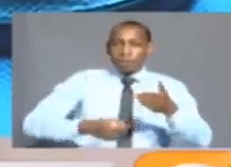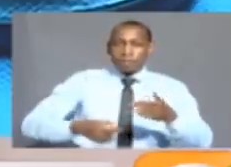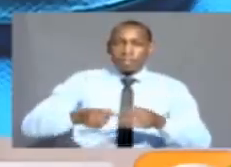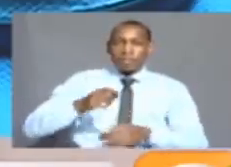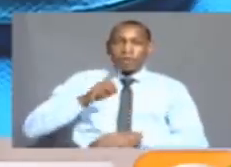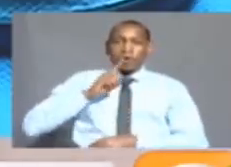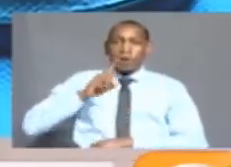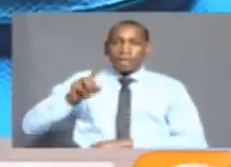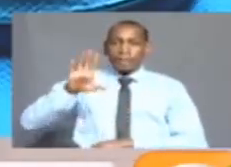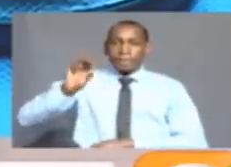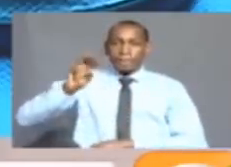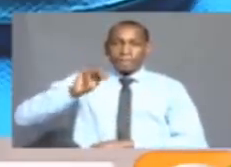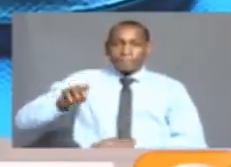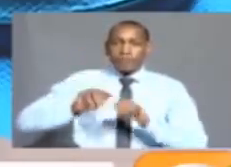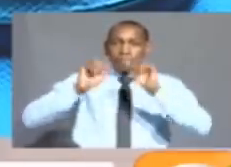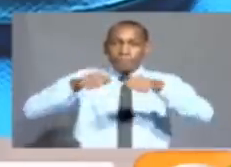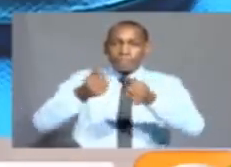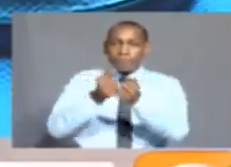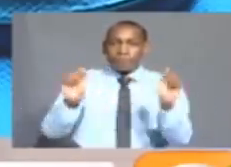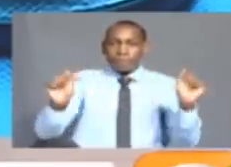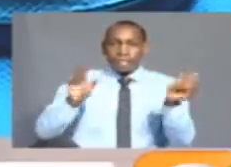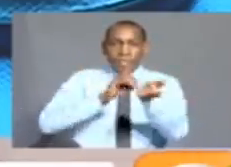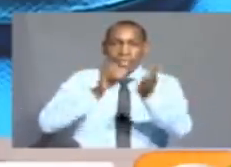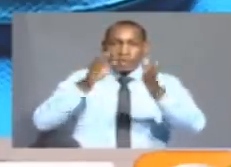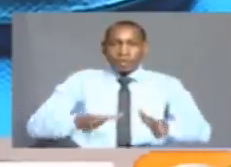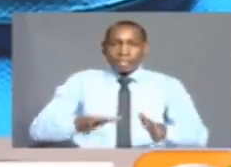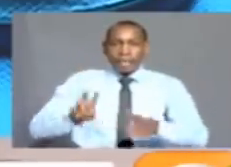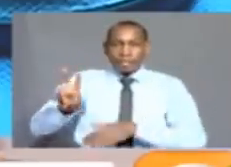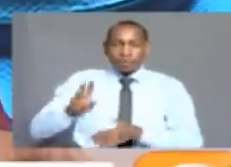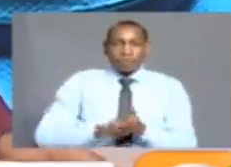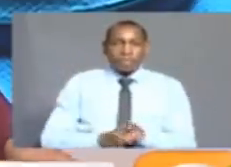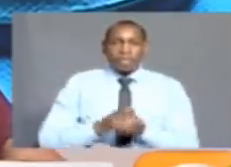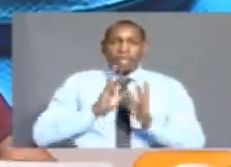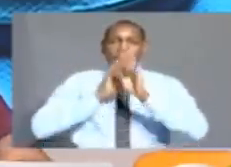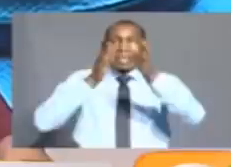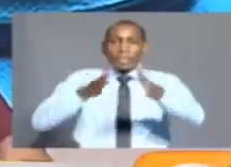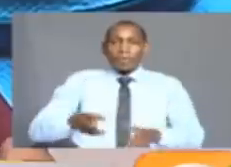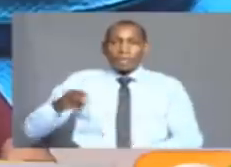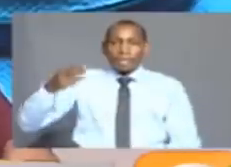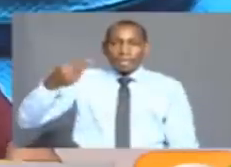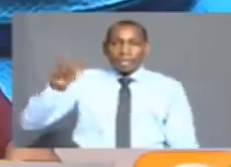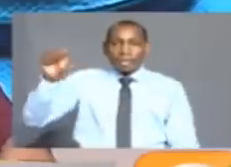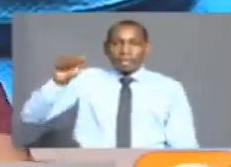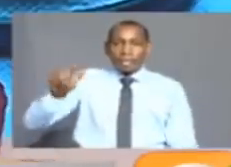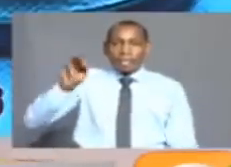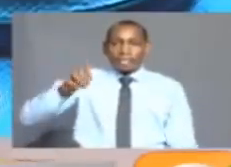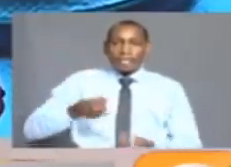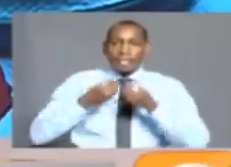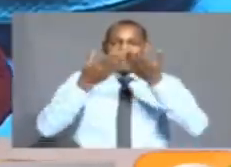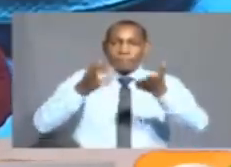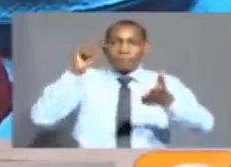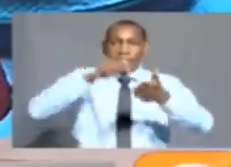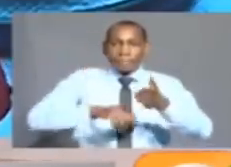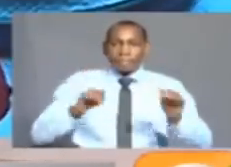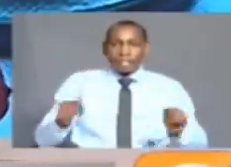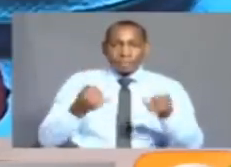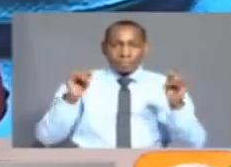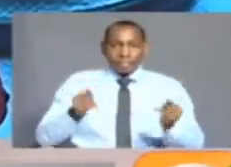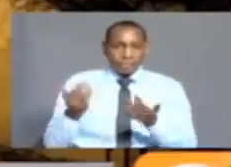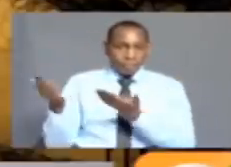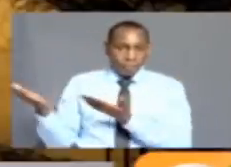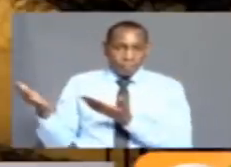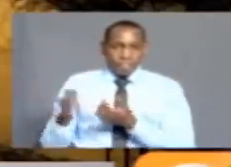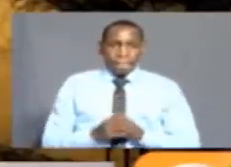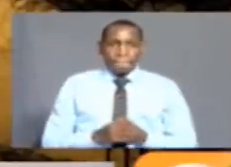milioni 150 ili kuachilia huru madaktari hao. Mwanahabari wetu Hassan Mugambi anatuarifu kwa kina taarifa hiyo.